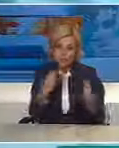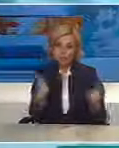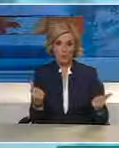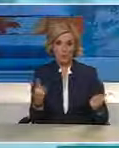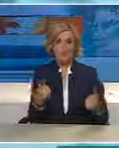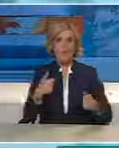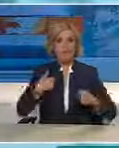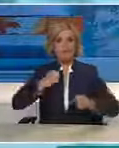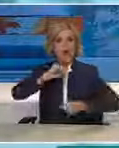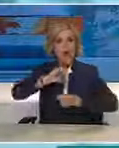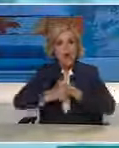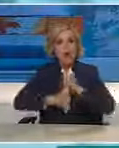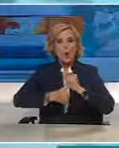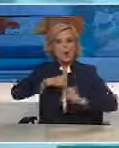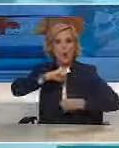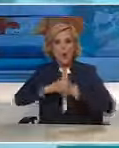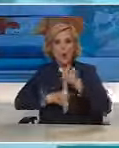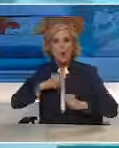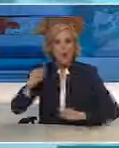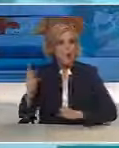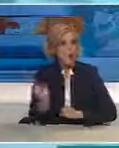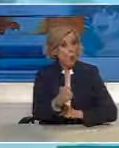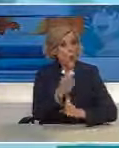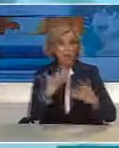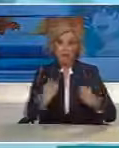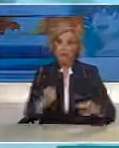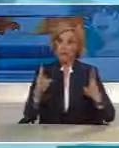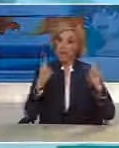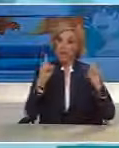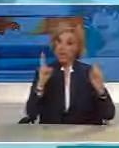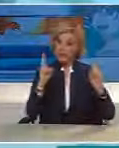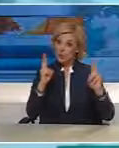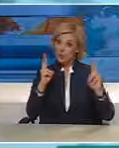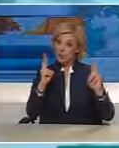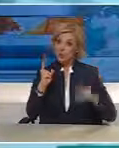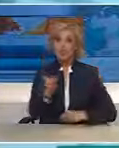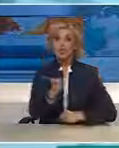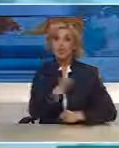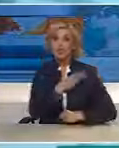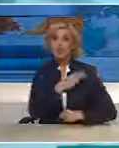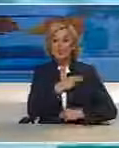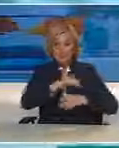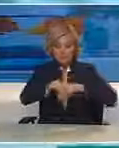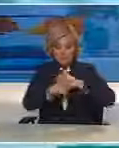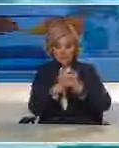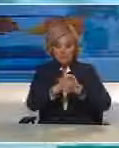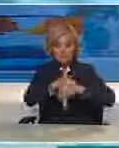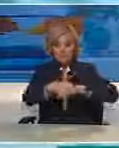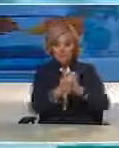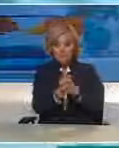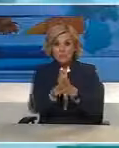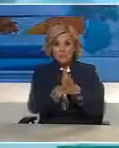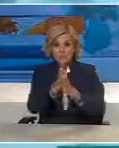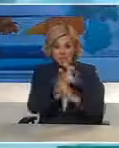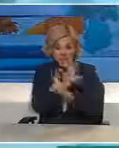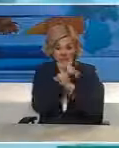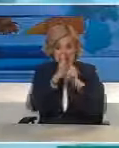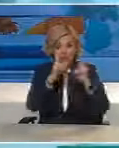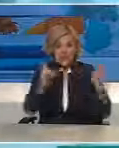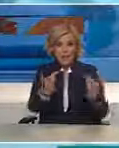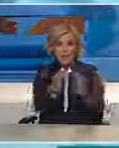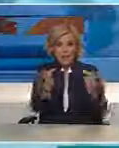αγώνας όλων μας συνεχίζεται με αισιοδοξία, με την καλή τήρηση των κανόνων υγιεινής και των μέτρων σε όλες μας δραστηριότητες αυτή τη